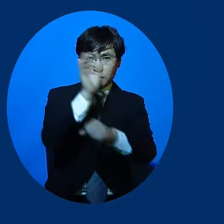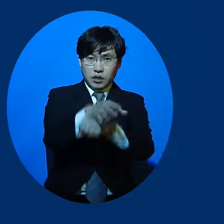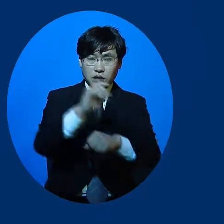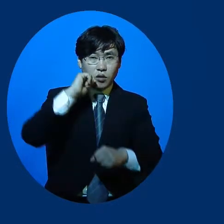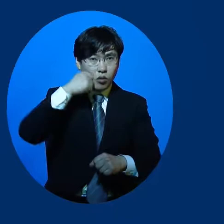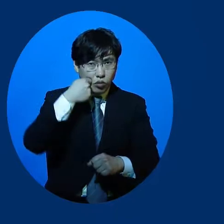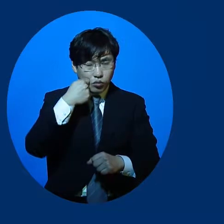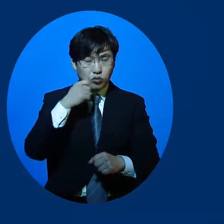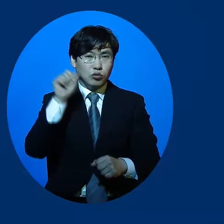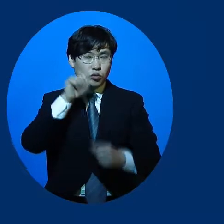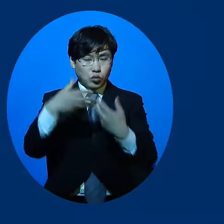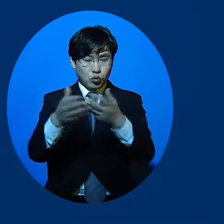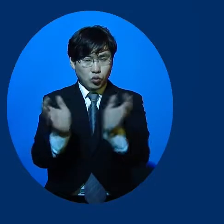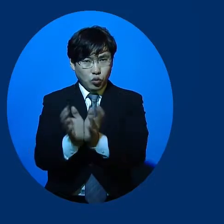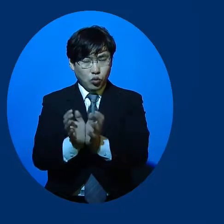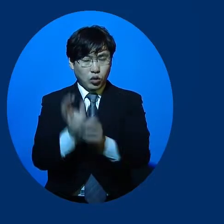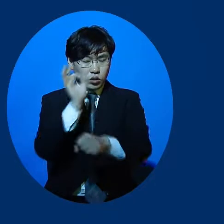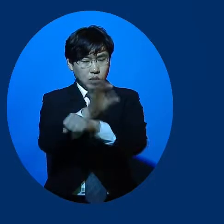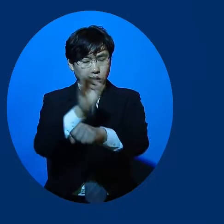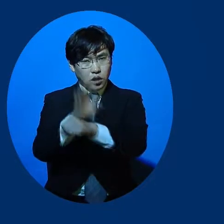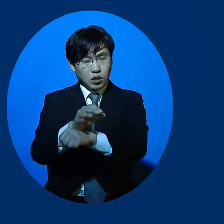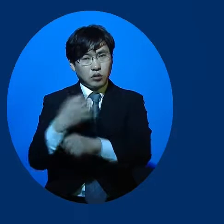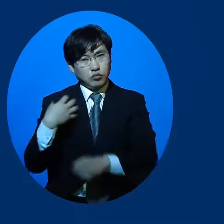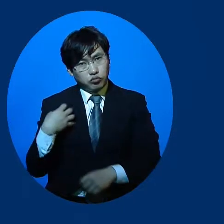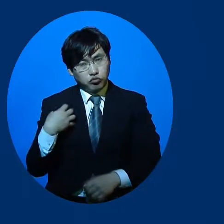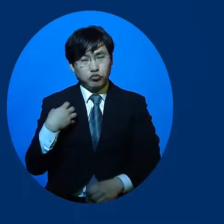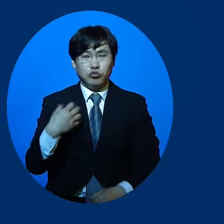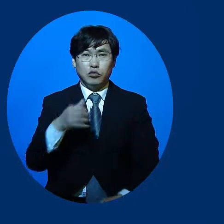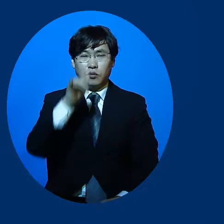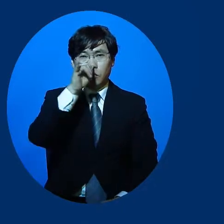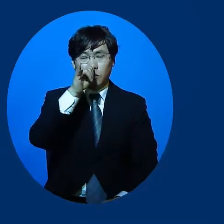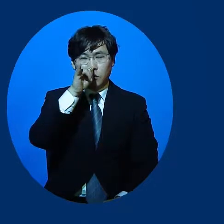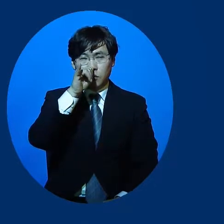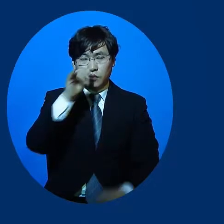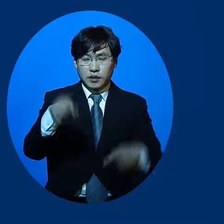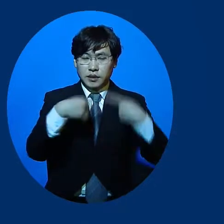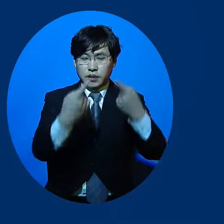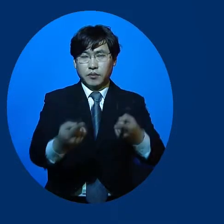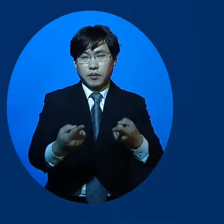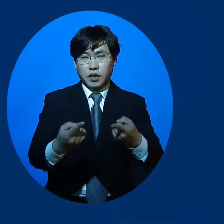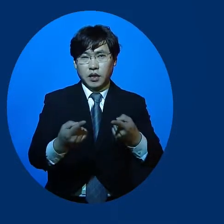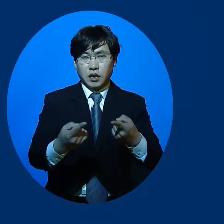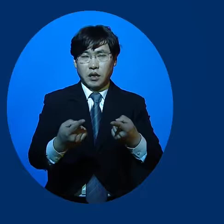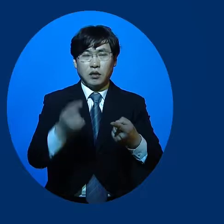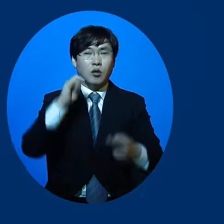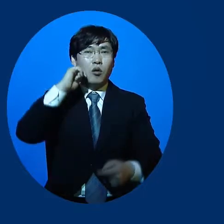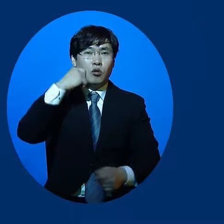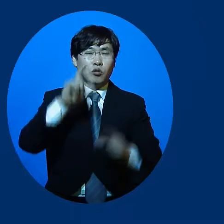개인이라든지 동호회 등의 구매가 어려워서 수요가 많은 종목보다는